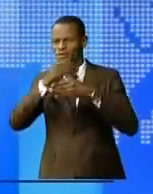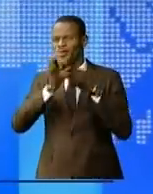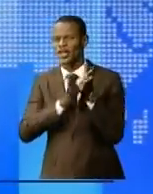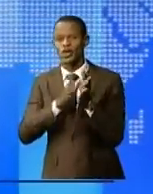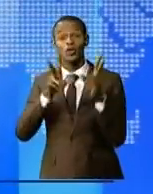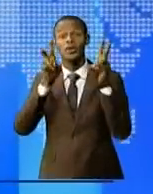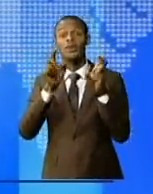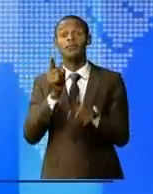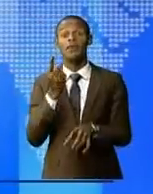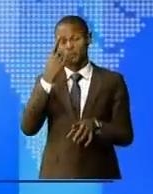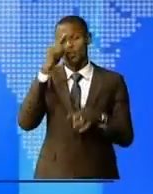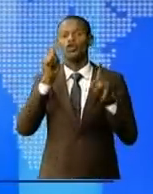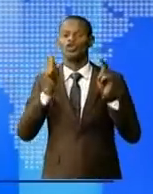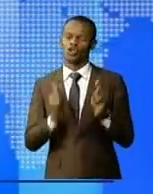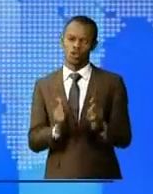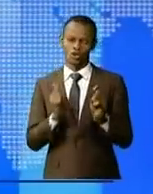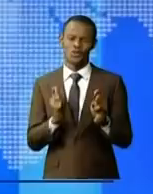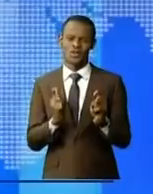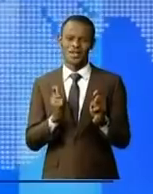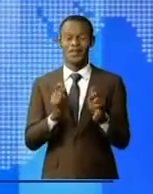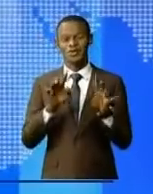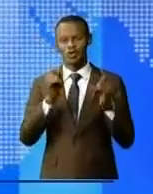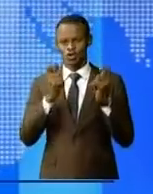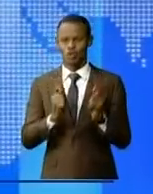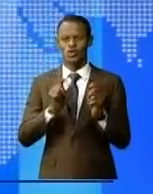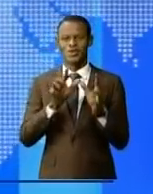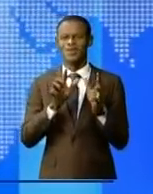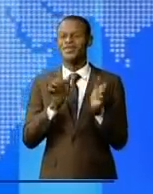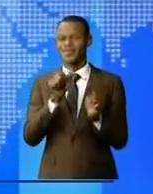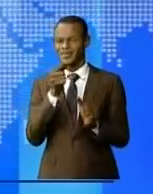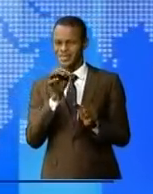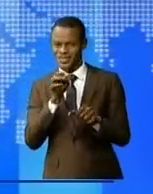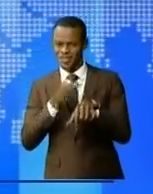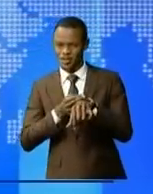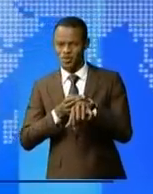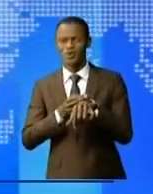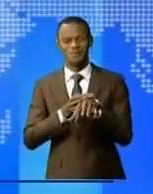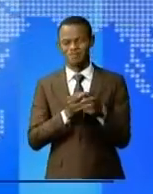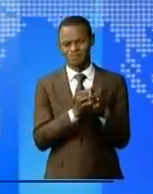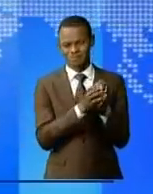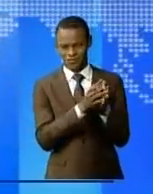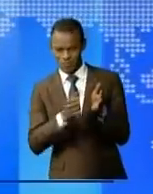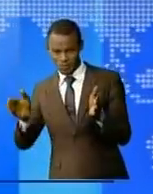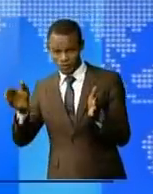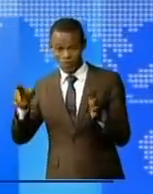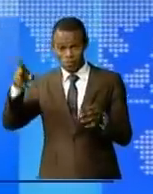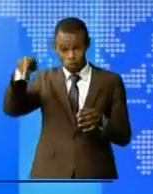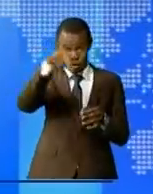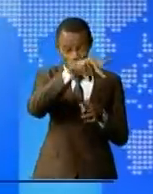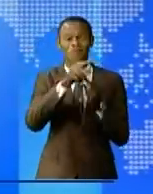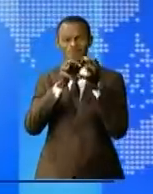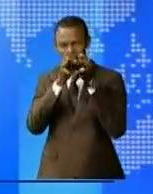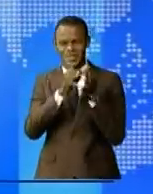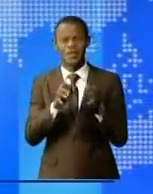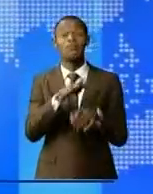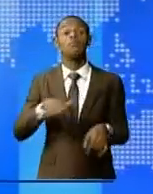plaisir de vous présenter. Le journal des 19h qui fera également la ronde de l'actualité à travers le province. De partout où vous nous